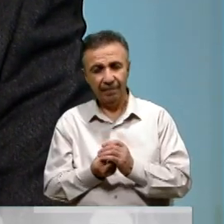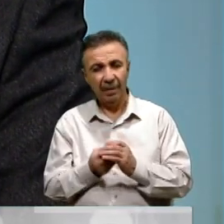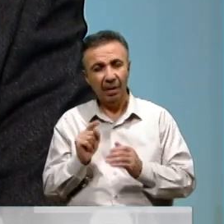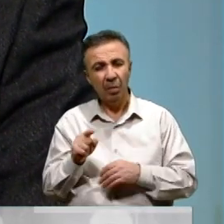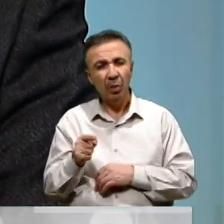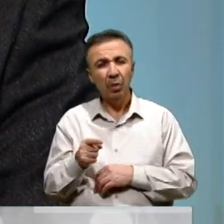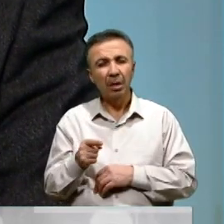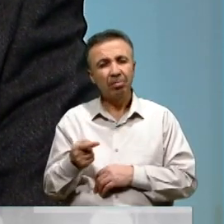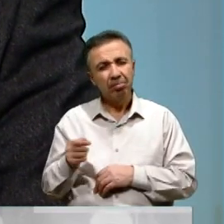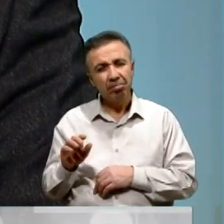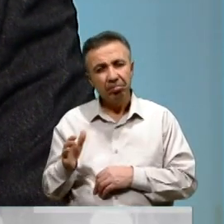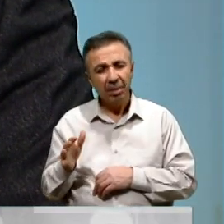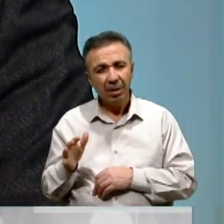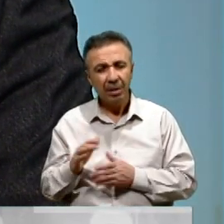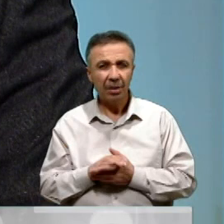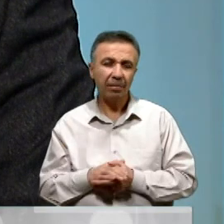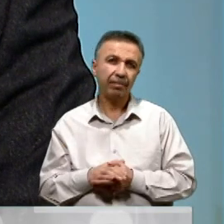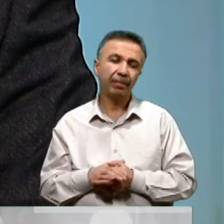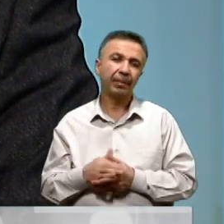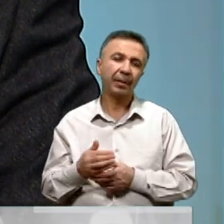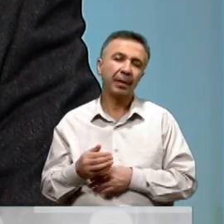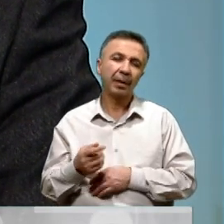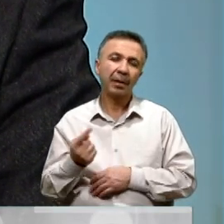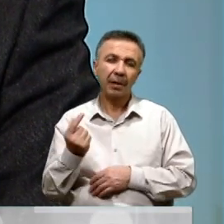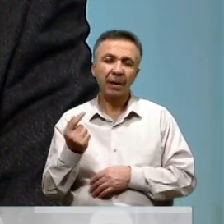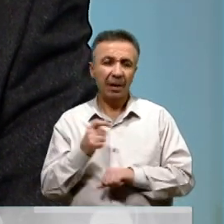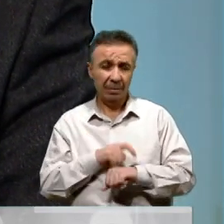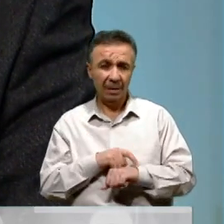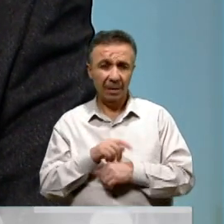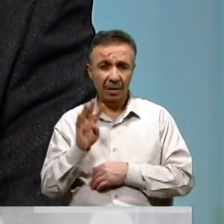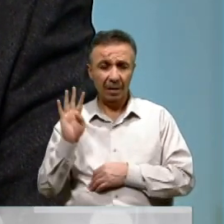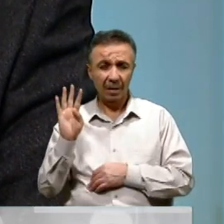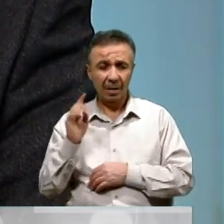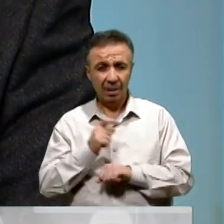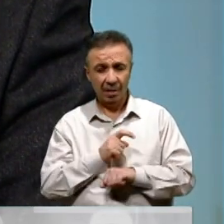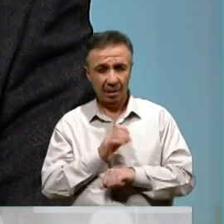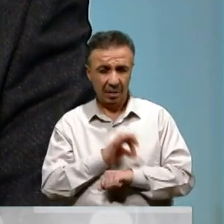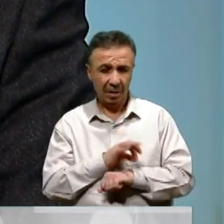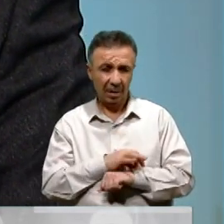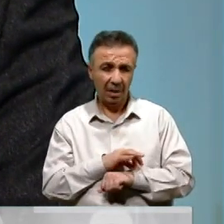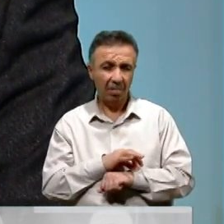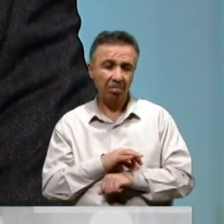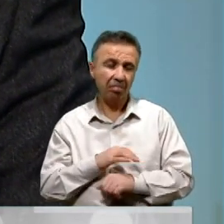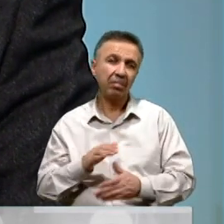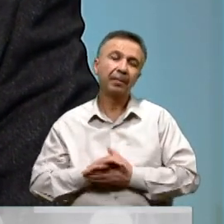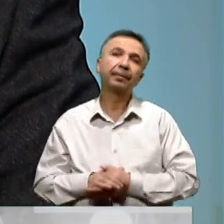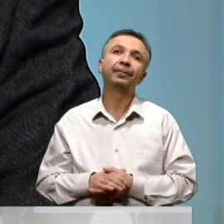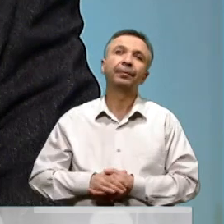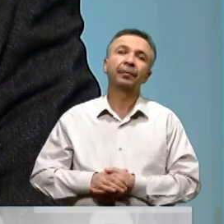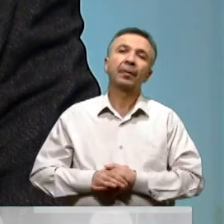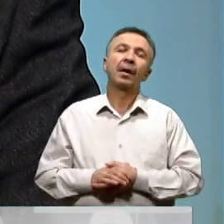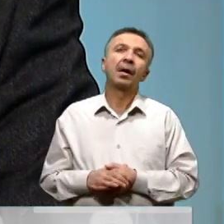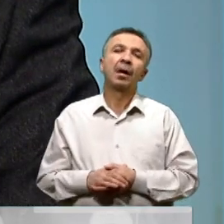bundan yaklaşık yani yarım saat, 40 dakika, bazıları biraz daha geri geliyor. İşte